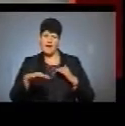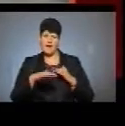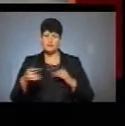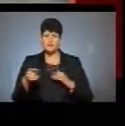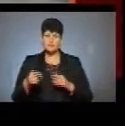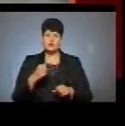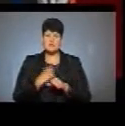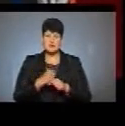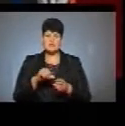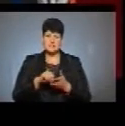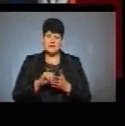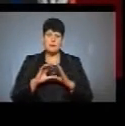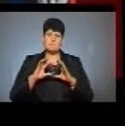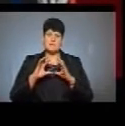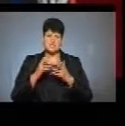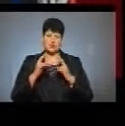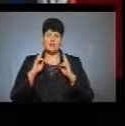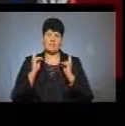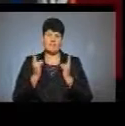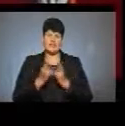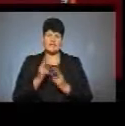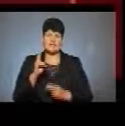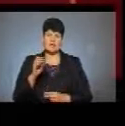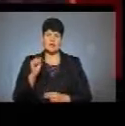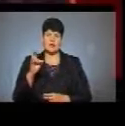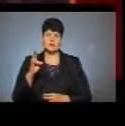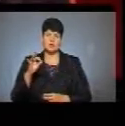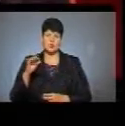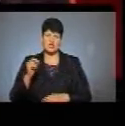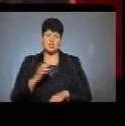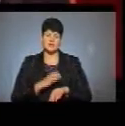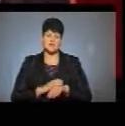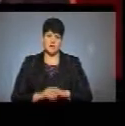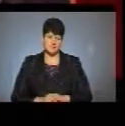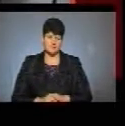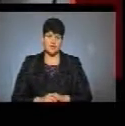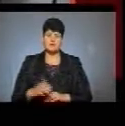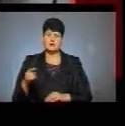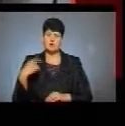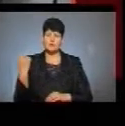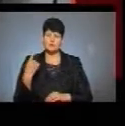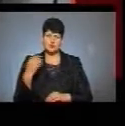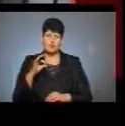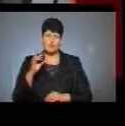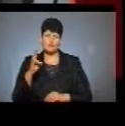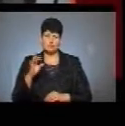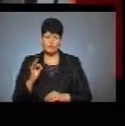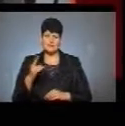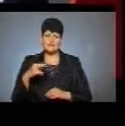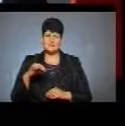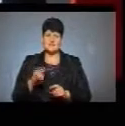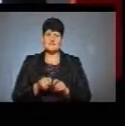представники Міжнародної федерації каної зі Швейцарії. У Тернопільському обласному онкологічному диспансері